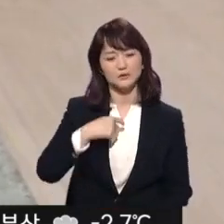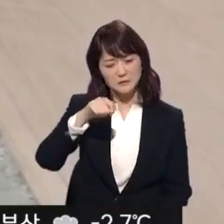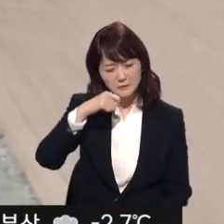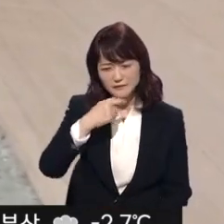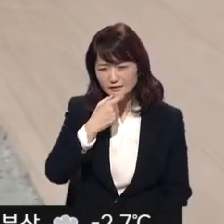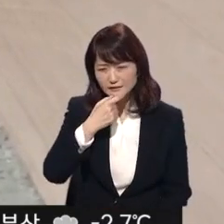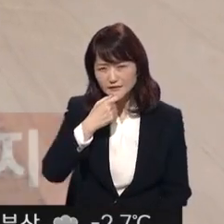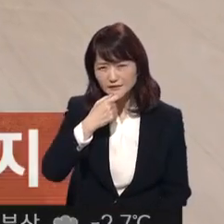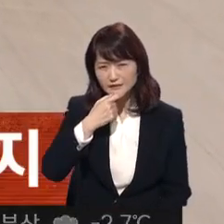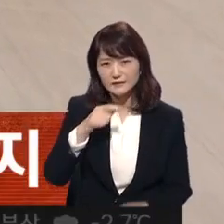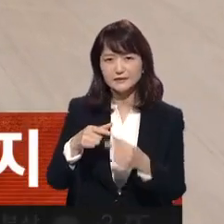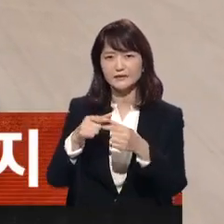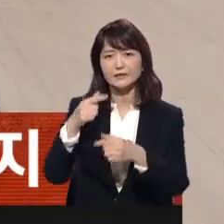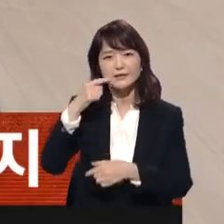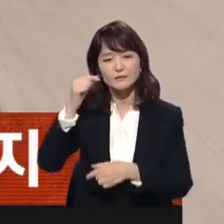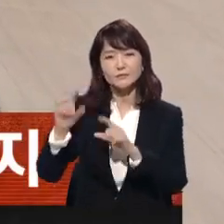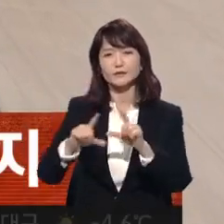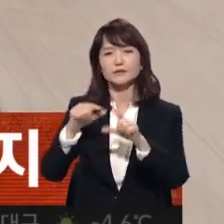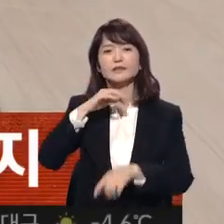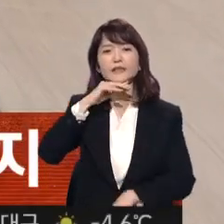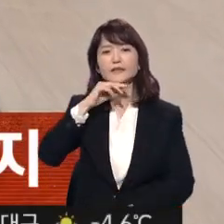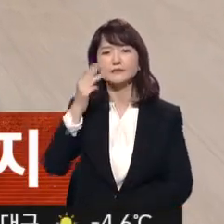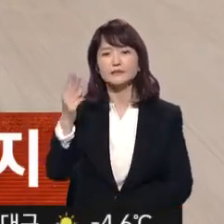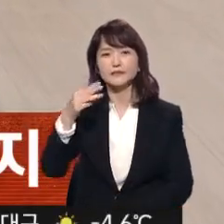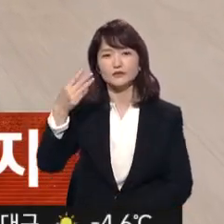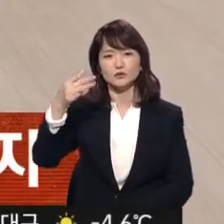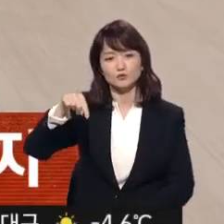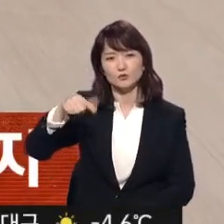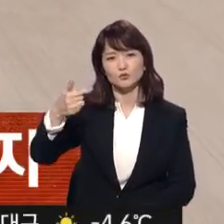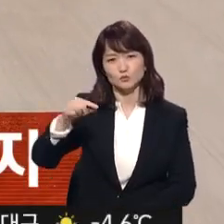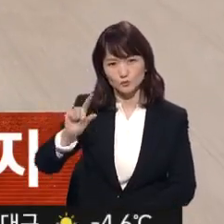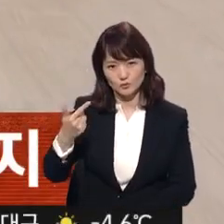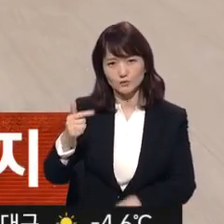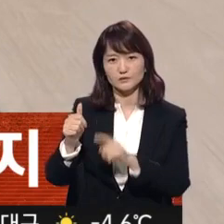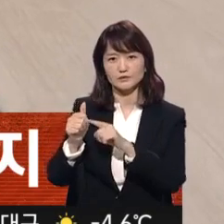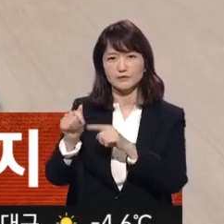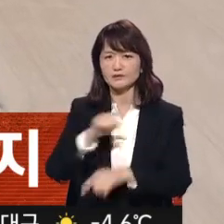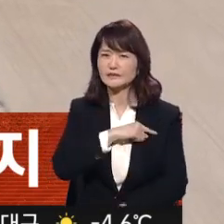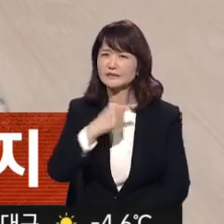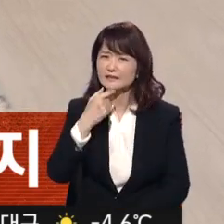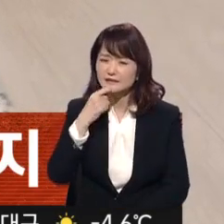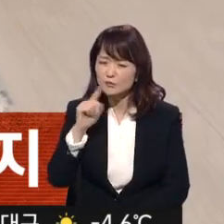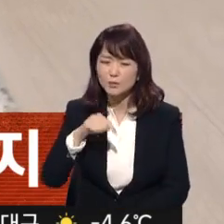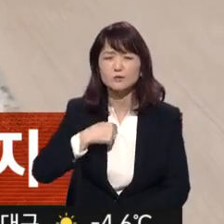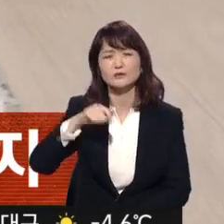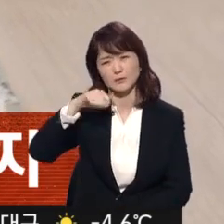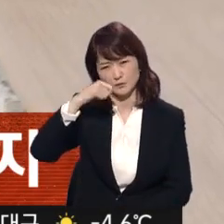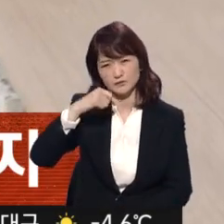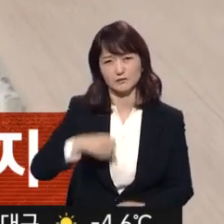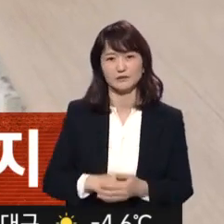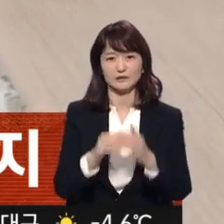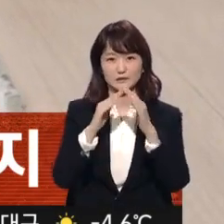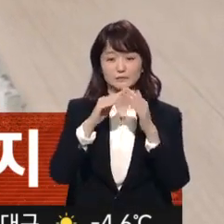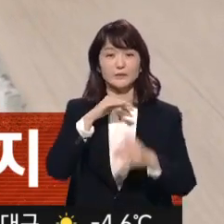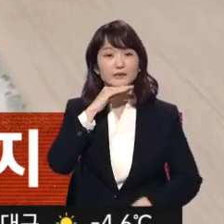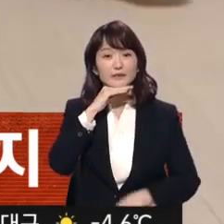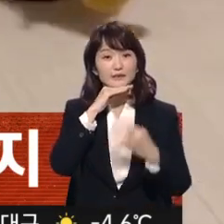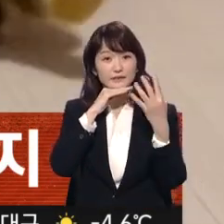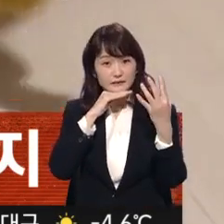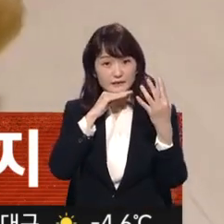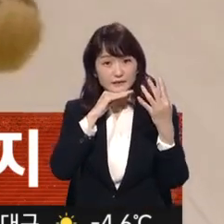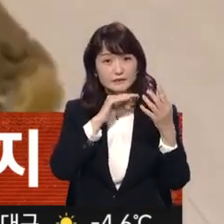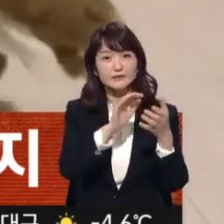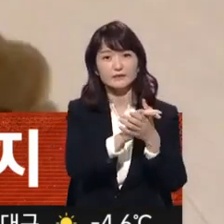싫어하는 이 녀석은 일본에 살고 있는 올해 3살 된 루논입니다. 루논이 제일 싫어하는 일 바로 혼밥입니다. 집에 4살 된 친구